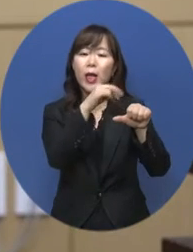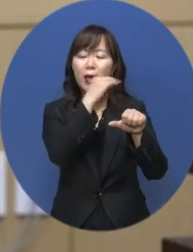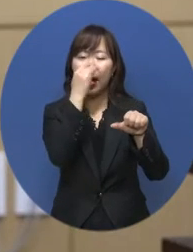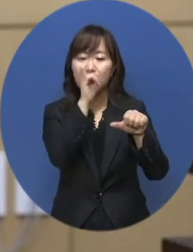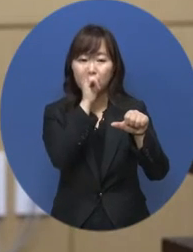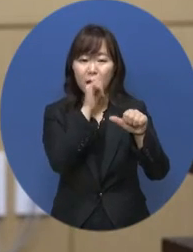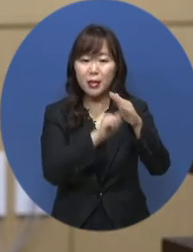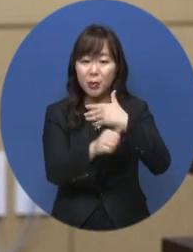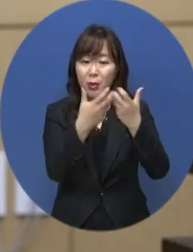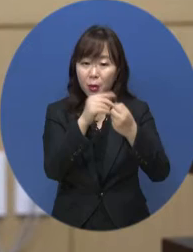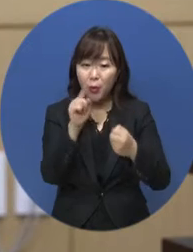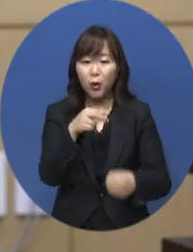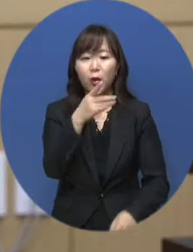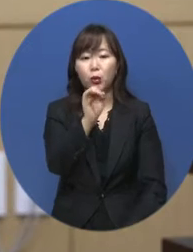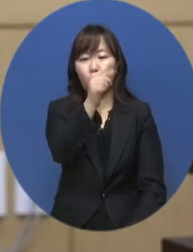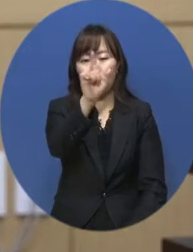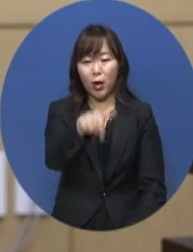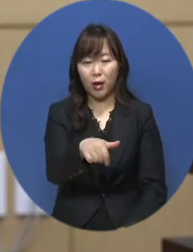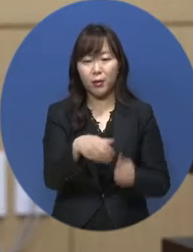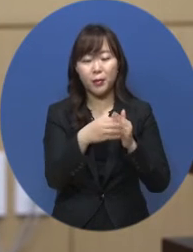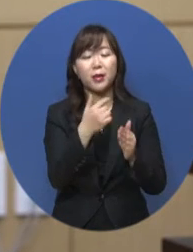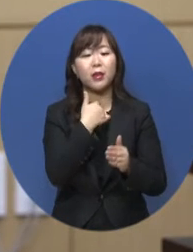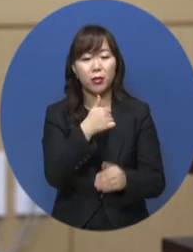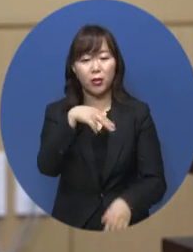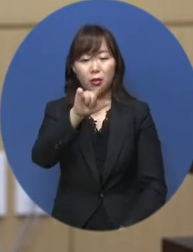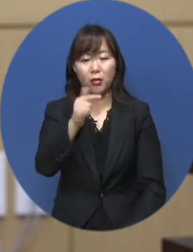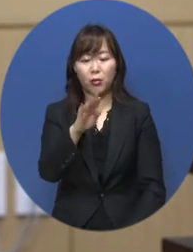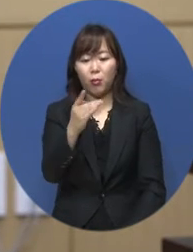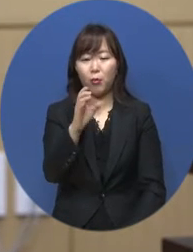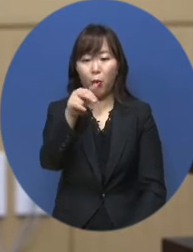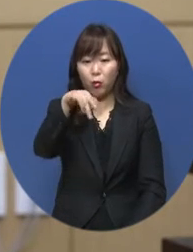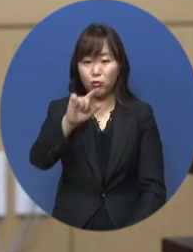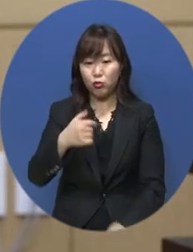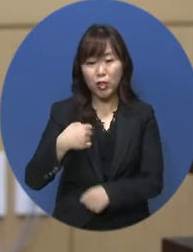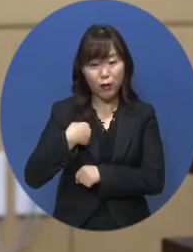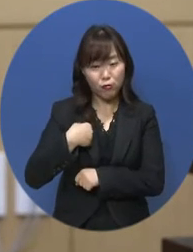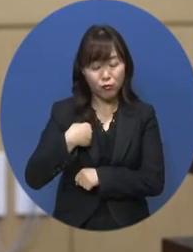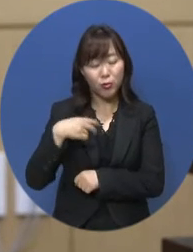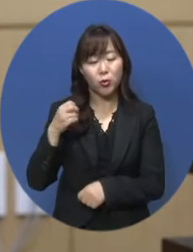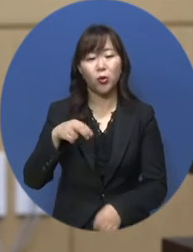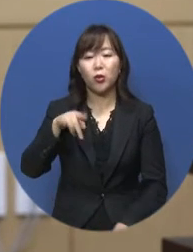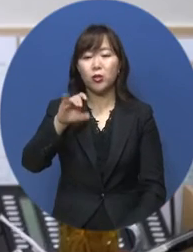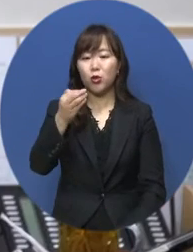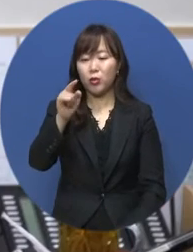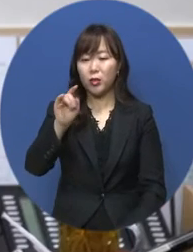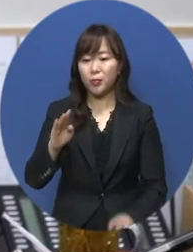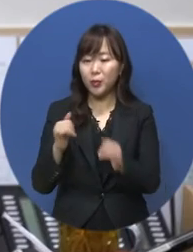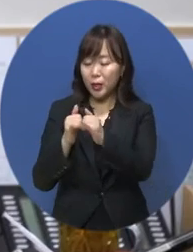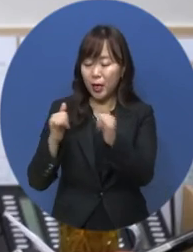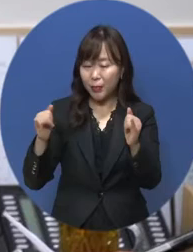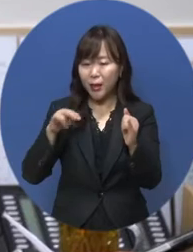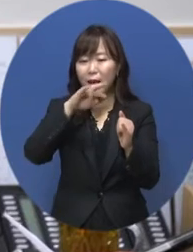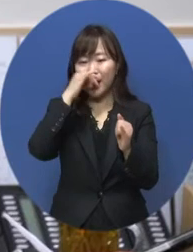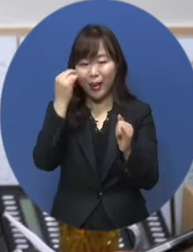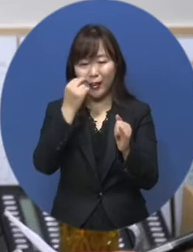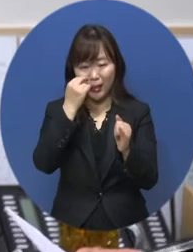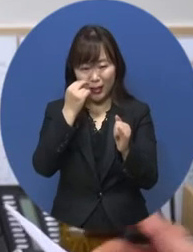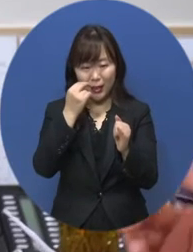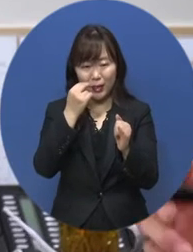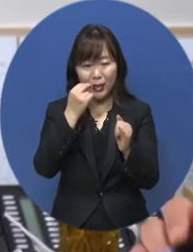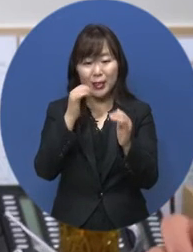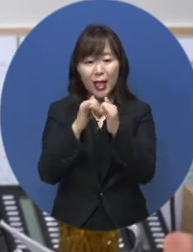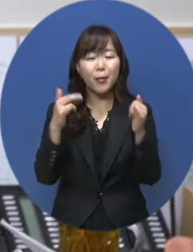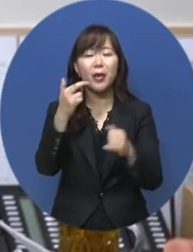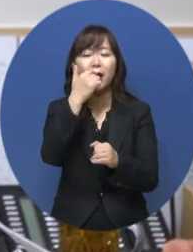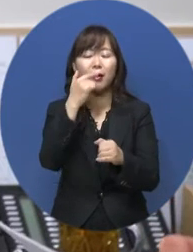그 대표적인 게 뭐 동학을 이끌었던 네네. 전북준 장군, 네. 정읍 사람들의 향기, 이 인향이